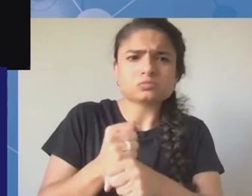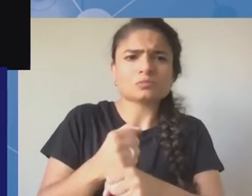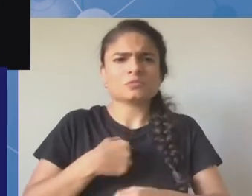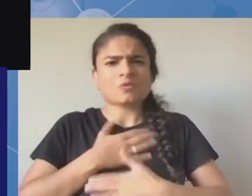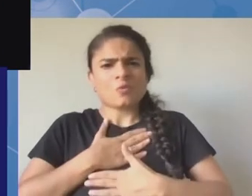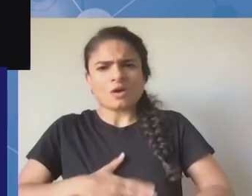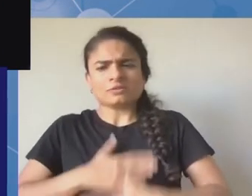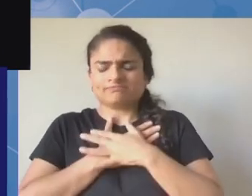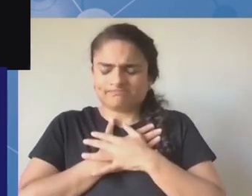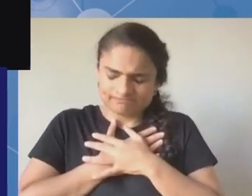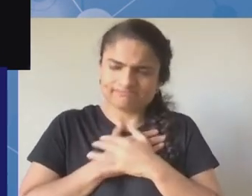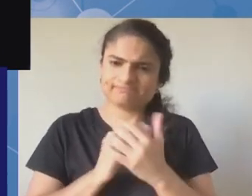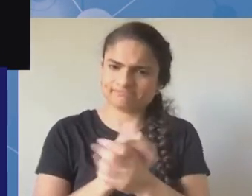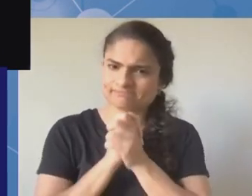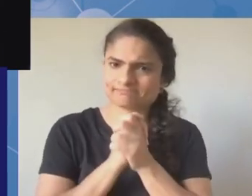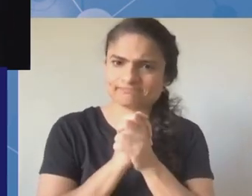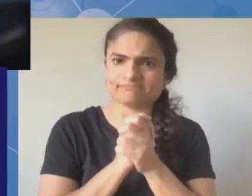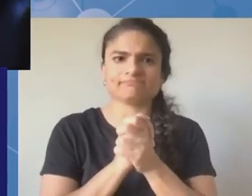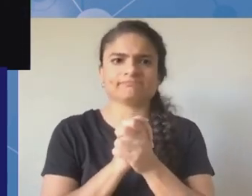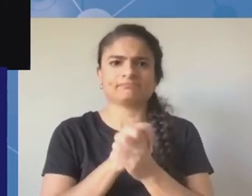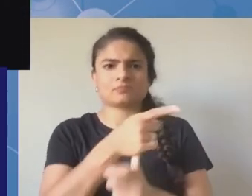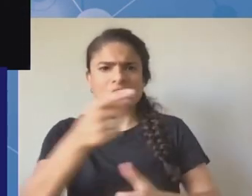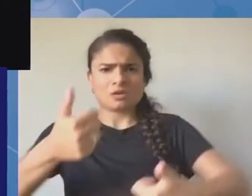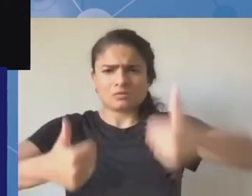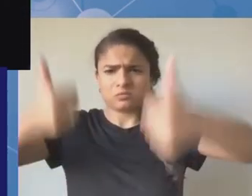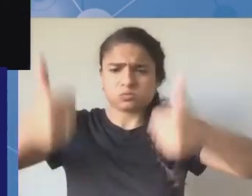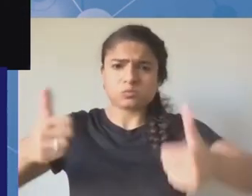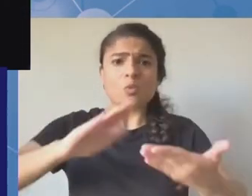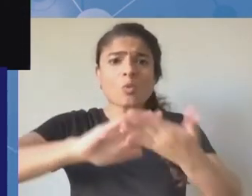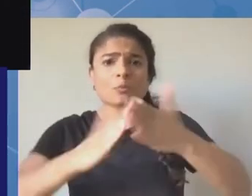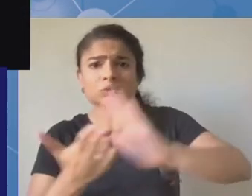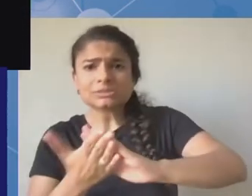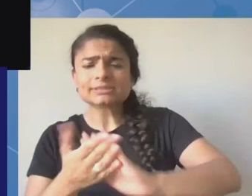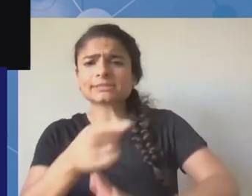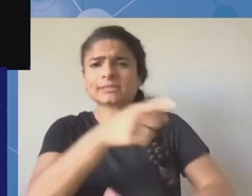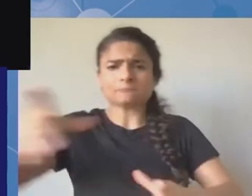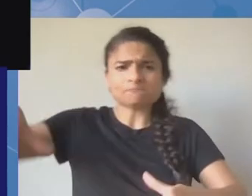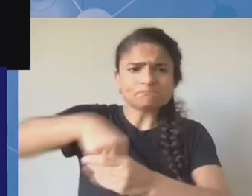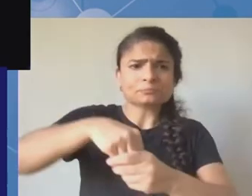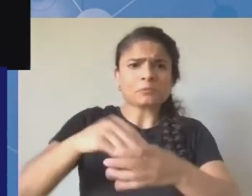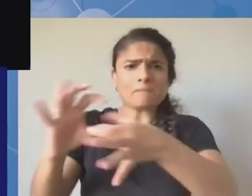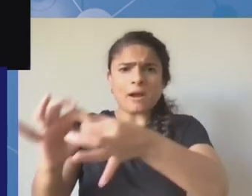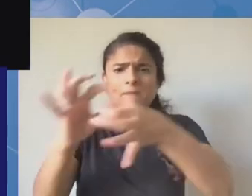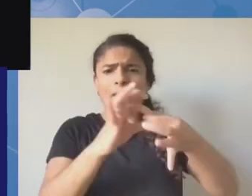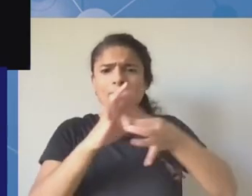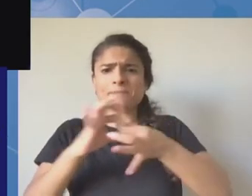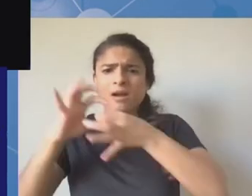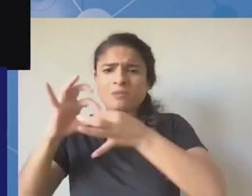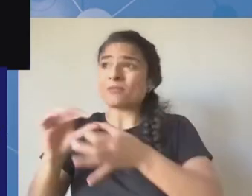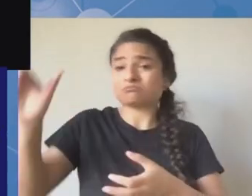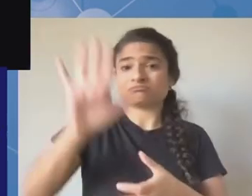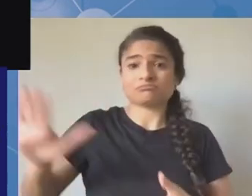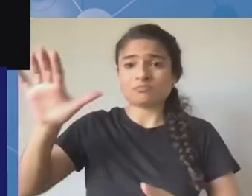استطاعوا الاتصال معنا في هذه القمة الرقمية من منطقة